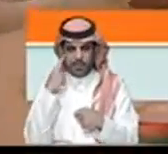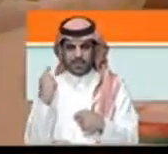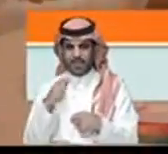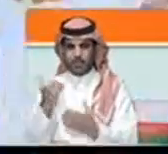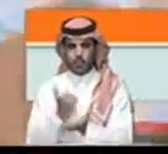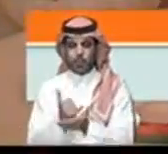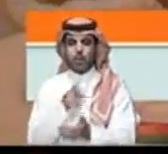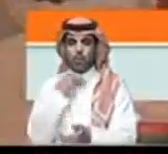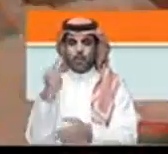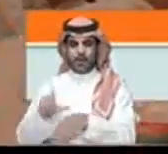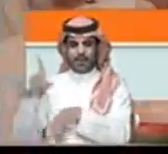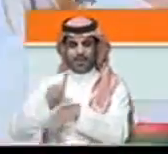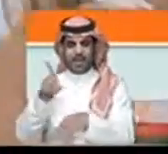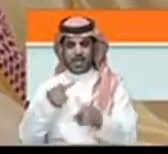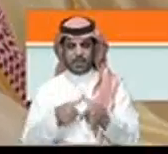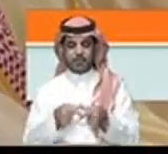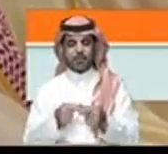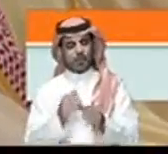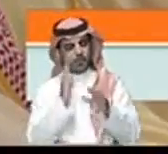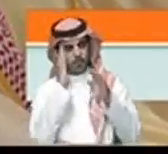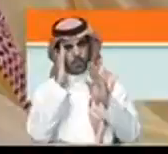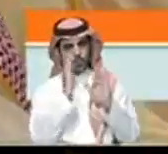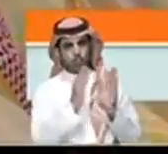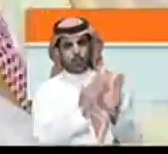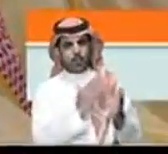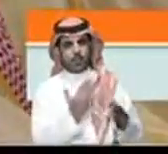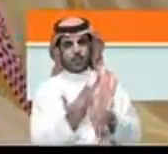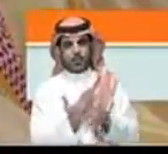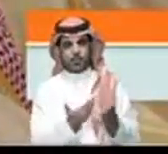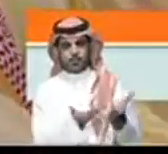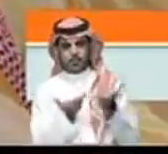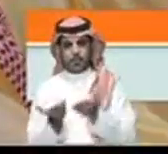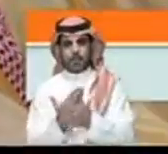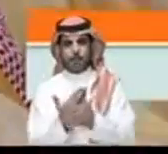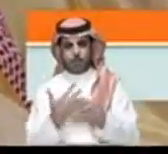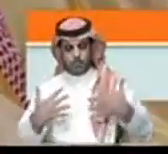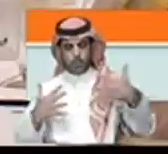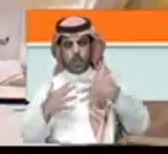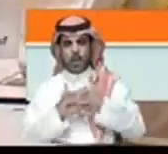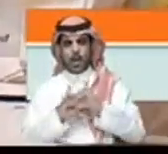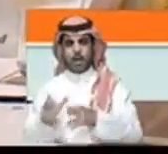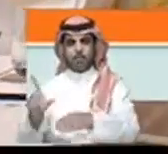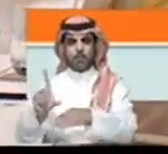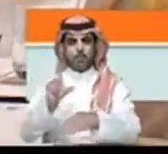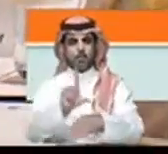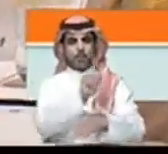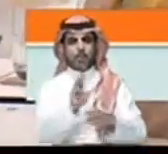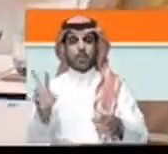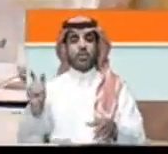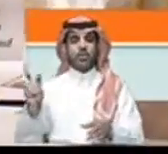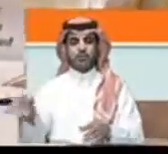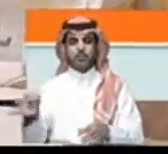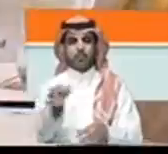ولي العهد معربا عن شكره لسموه على مشاركته في اعمال قمه قاده دول مجموعه العشرين في